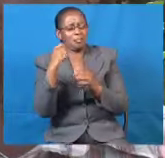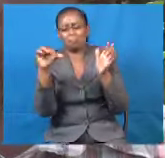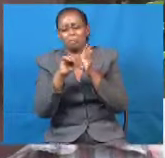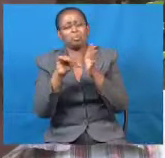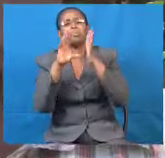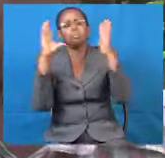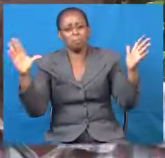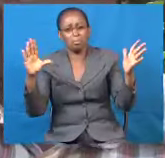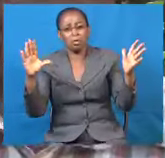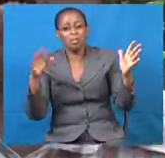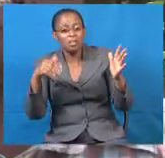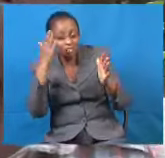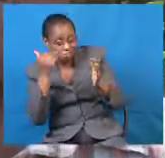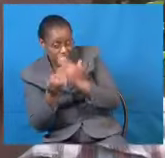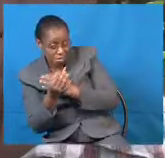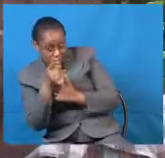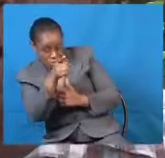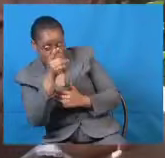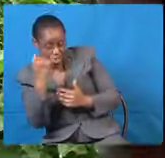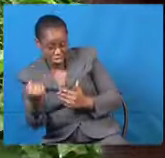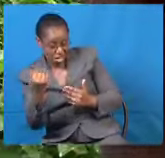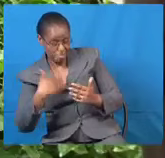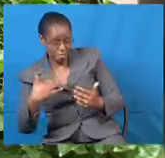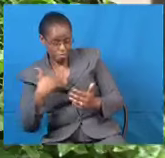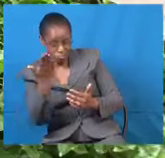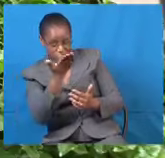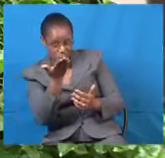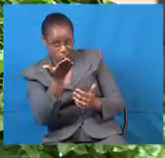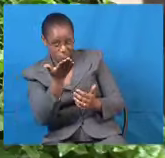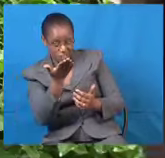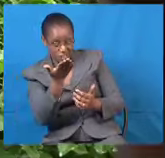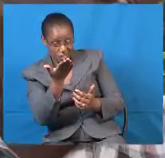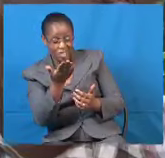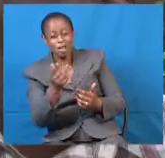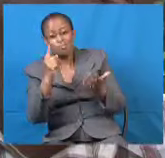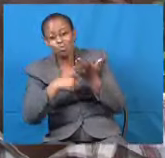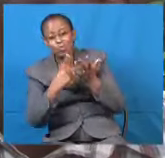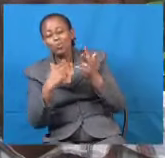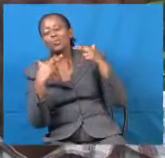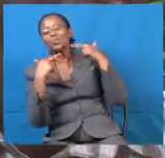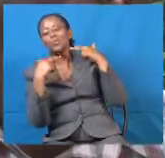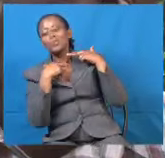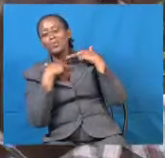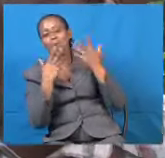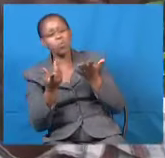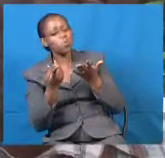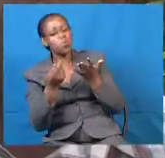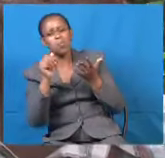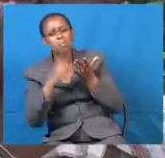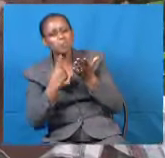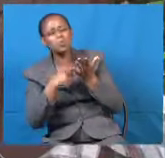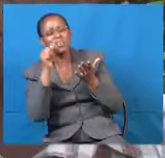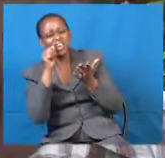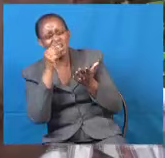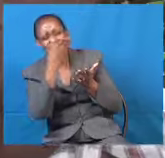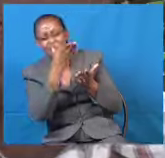walipa sana ndio maan sasa nakua wewe ambaye ni kizazi kip moloni